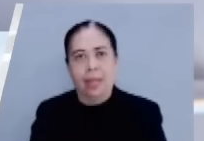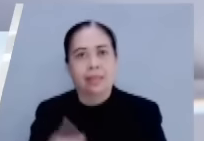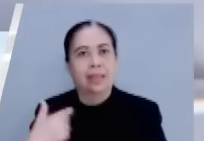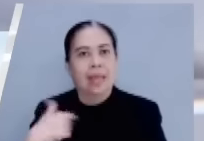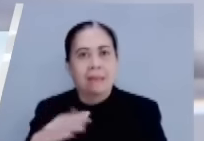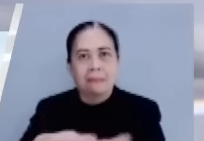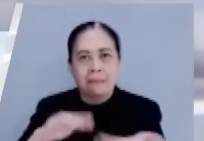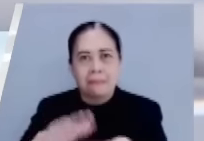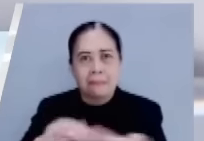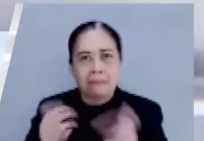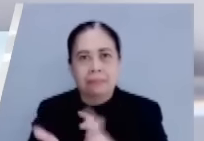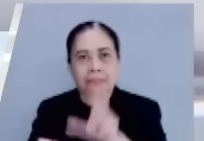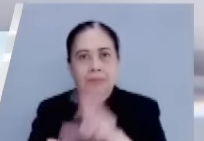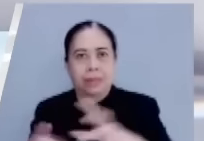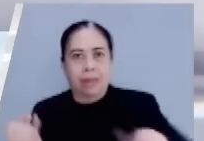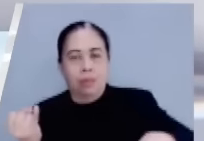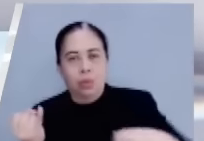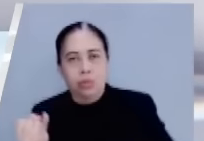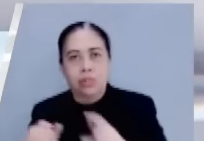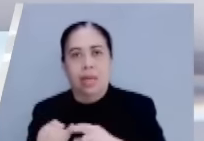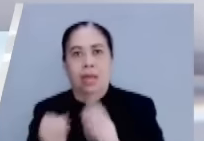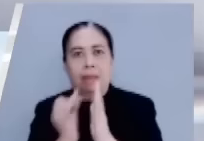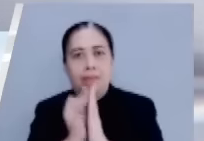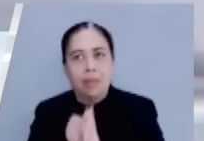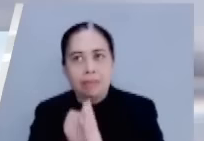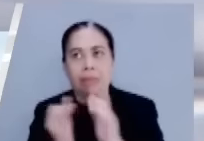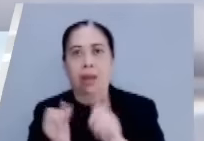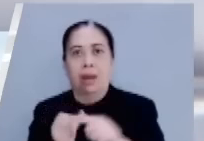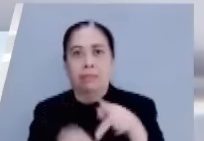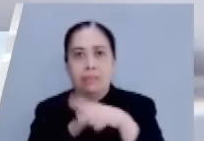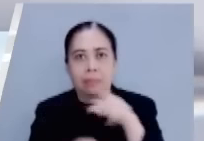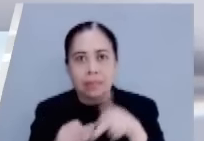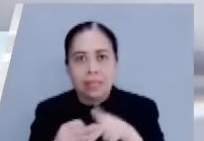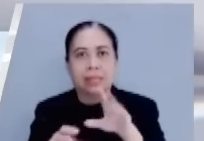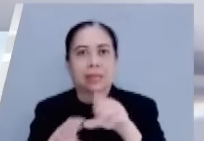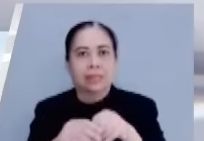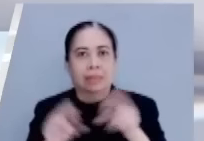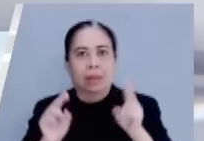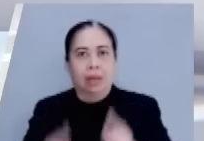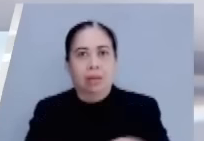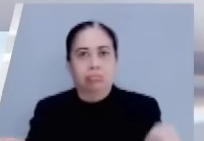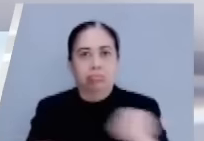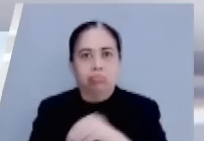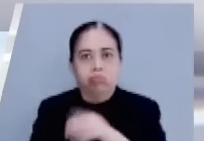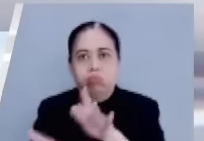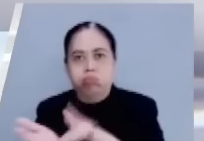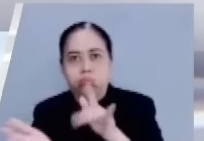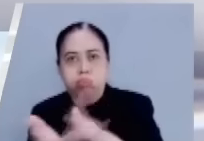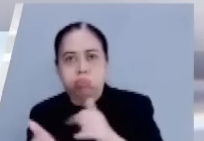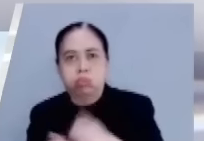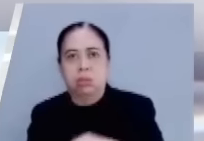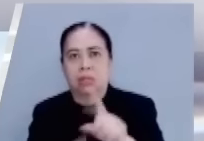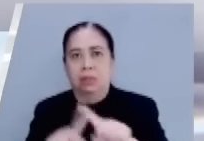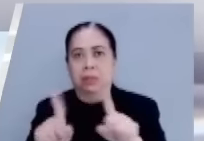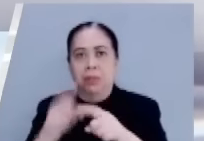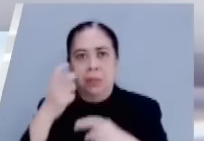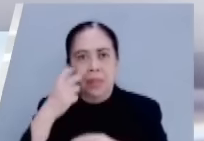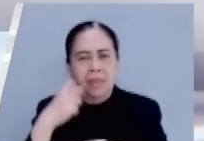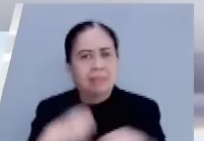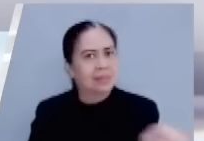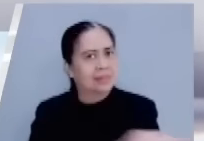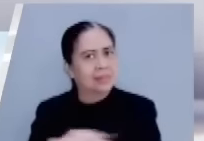siya sa Cambodia, Myanmar at Pilipinas na sangkot sa human trafficking, extortion at cybercrime, halos pareho sa mga